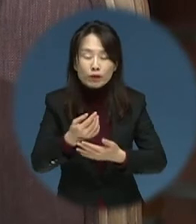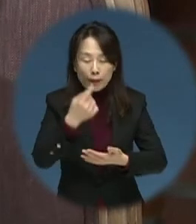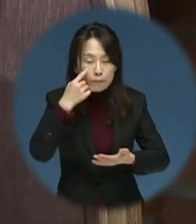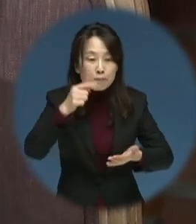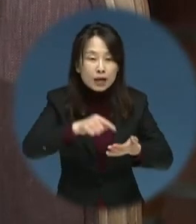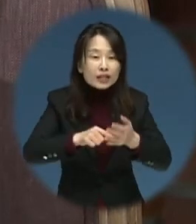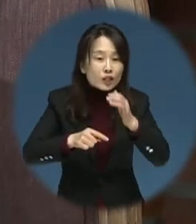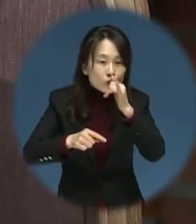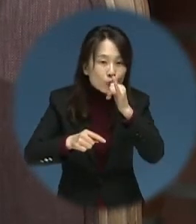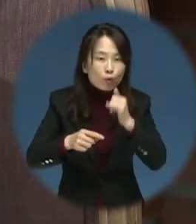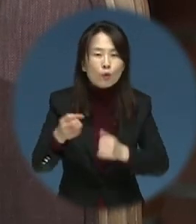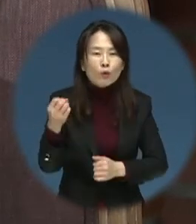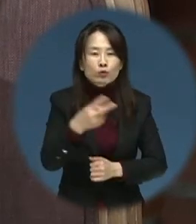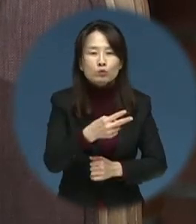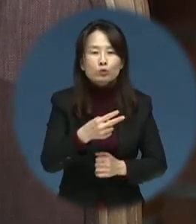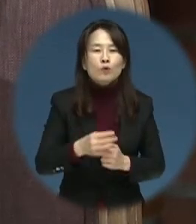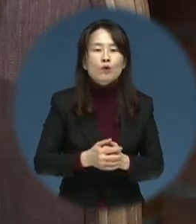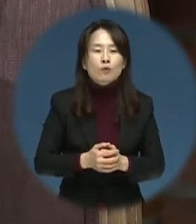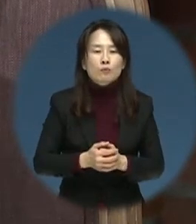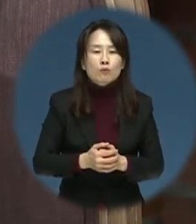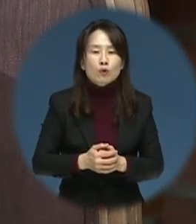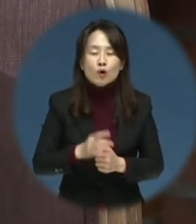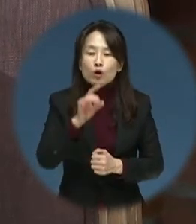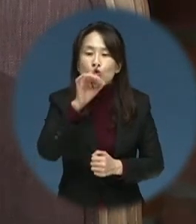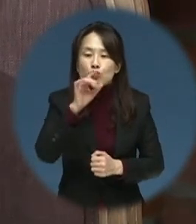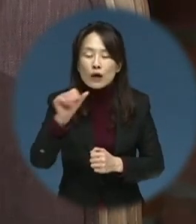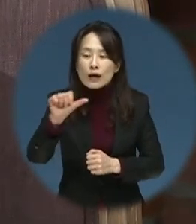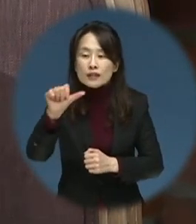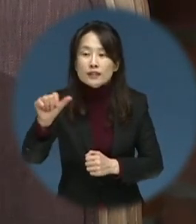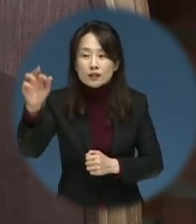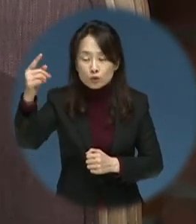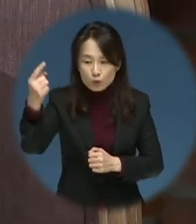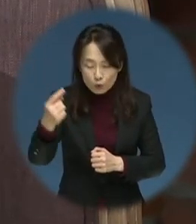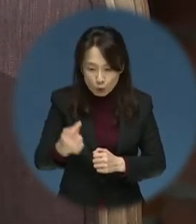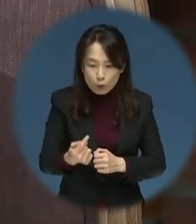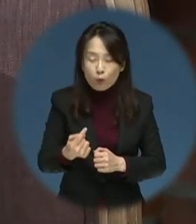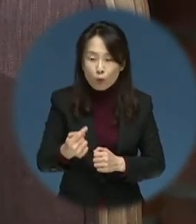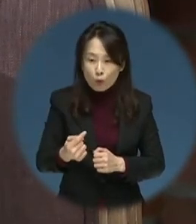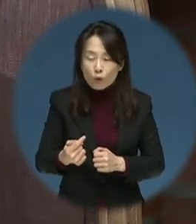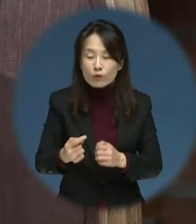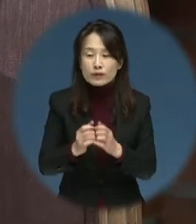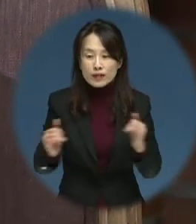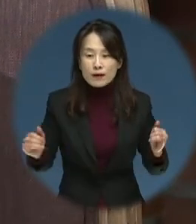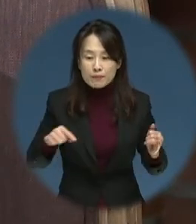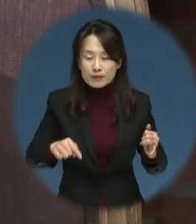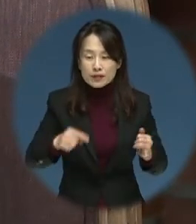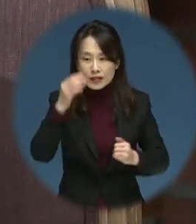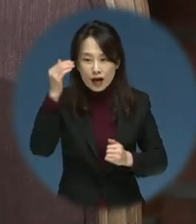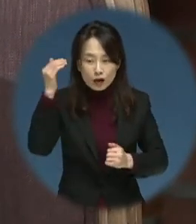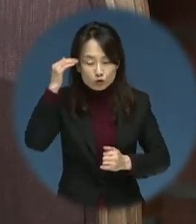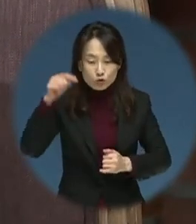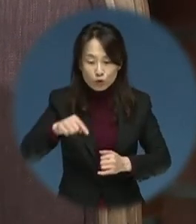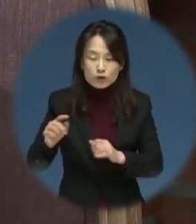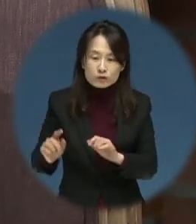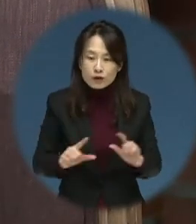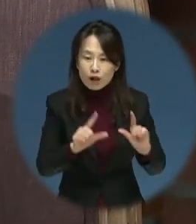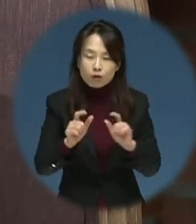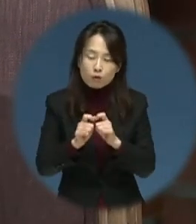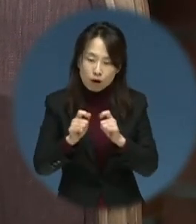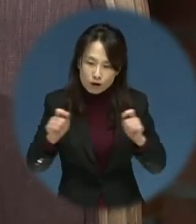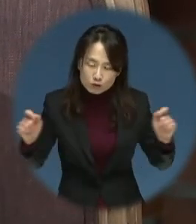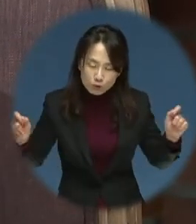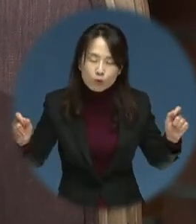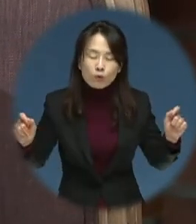왔던 중앙아시아나 이슬람권에 왔던 분들이 한국에 귀화해서 지금 명문 대가로 우리나라에